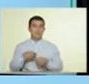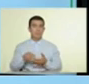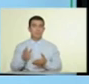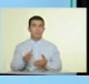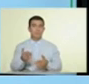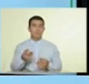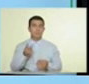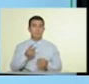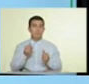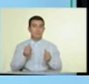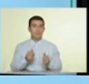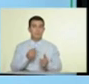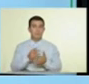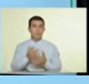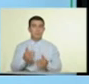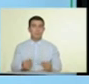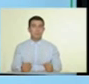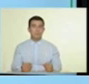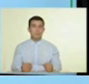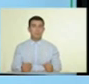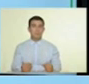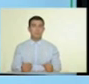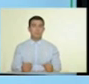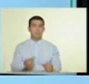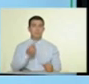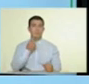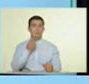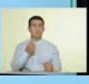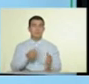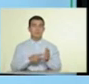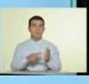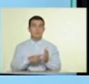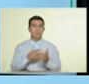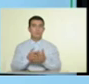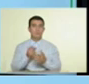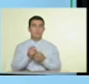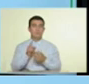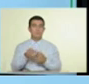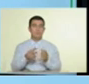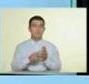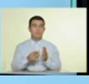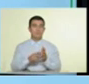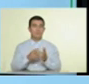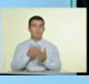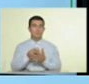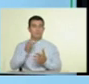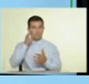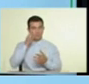rasm tasvirlangan. Bunda bir donasi 15800 so'm ekan erkaklar